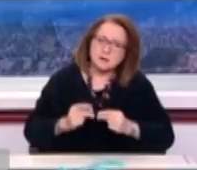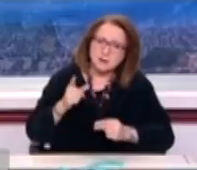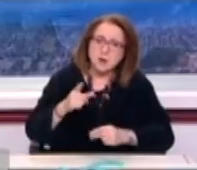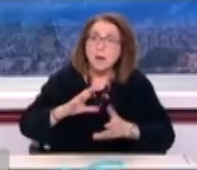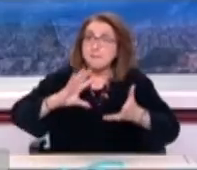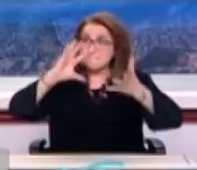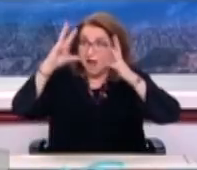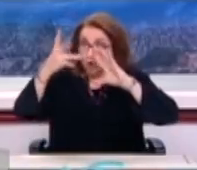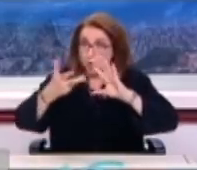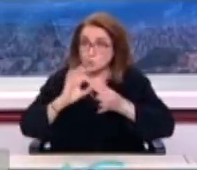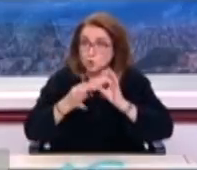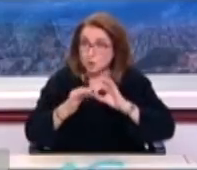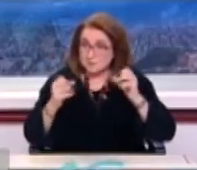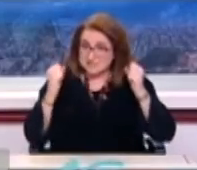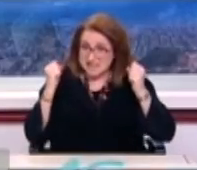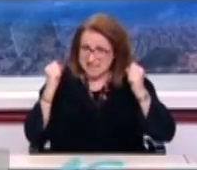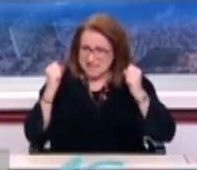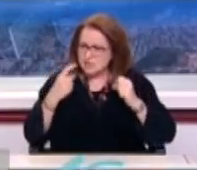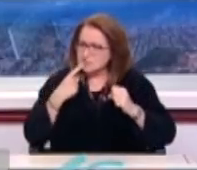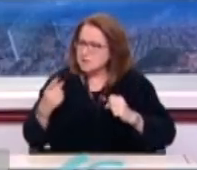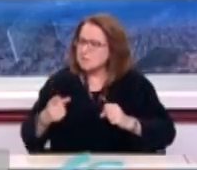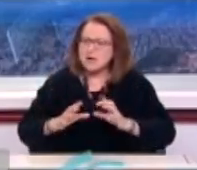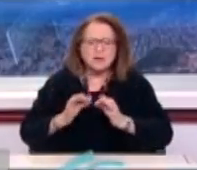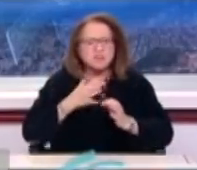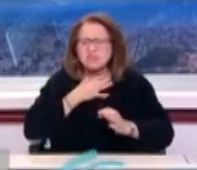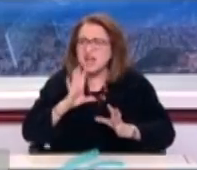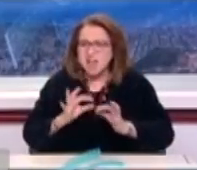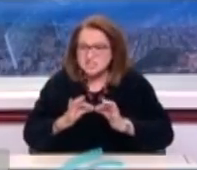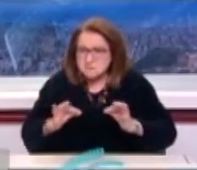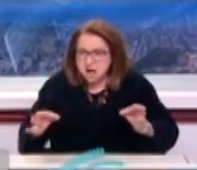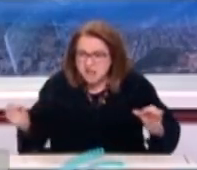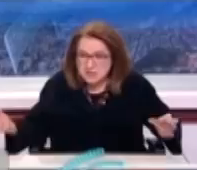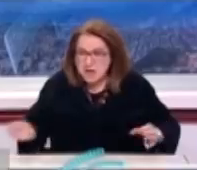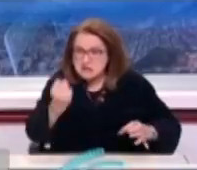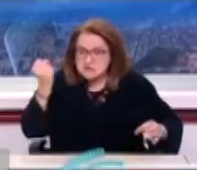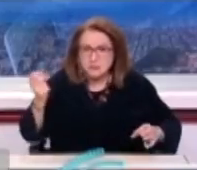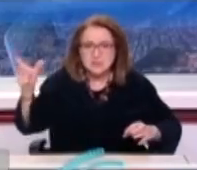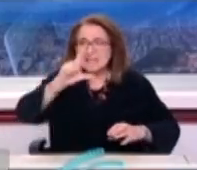Κάνουν δρακόντια μέτρα σε 5 μεγάλες πόλεις και εξαπλώνεται σε όλη την Ιταλία. Καταλαβαίνετε.